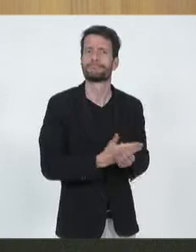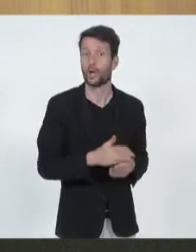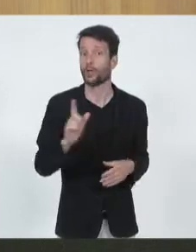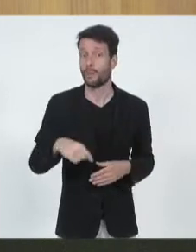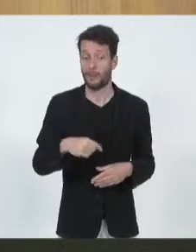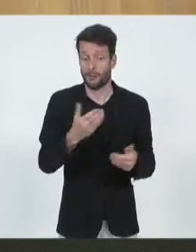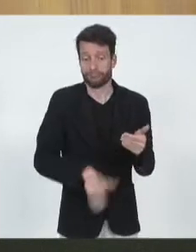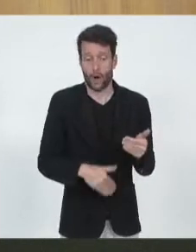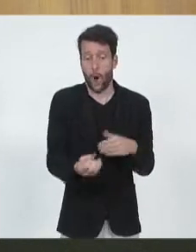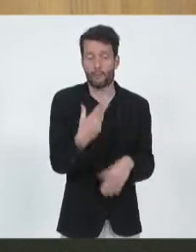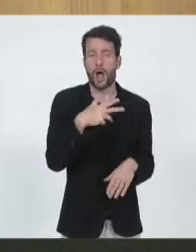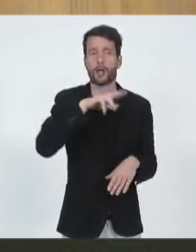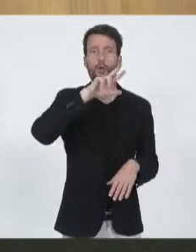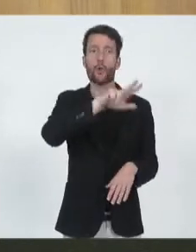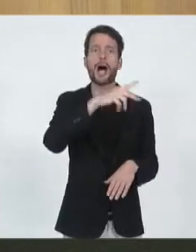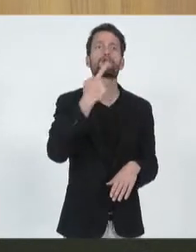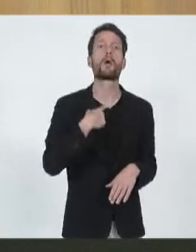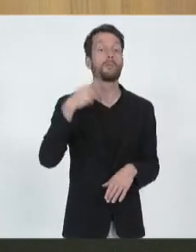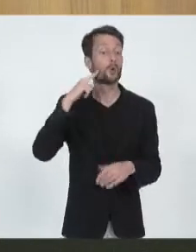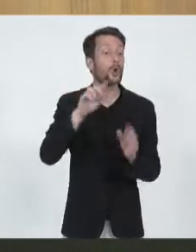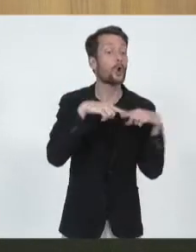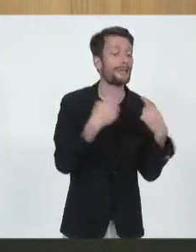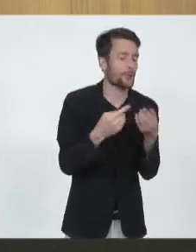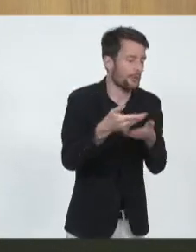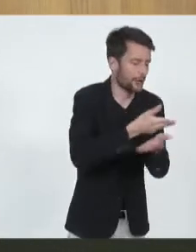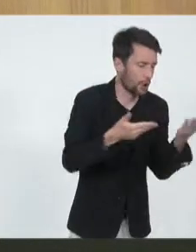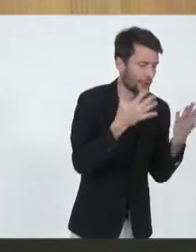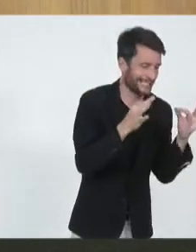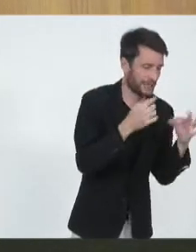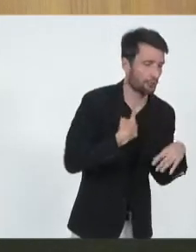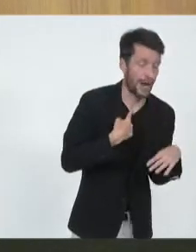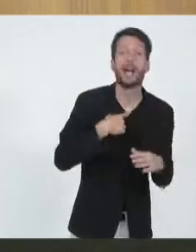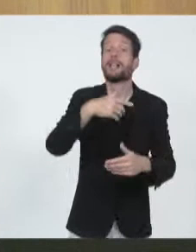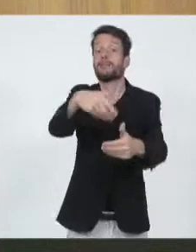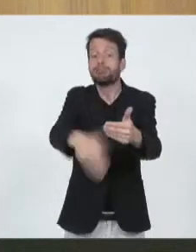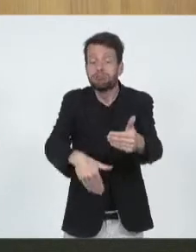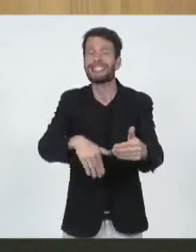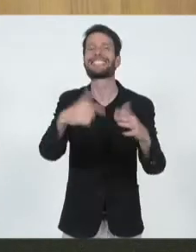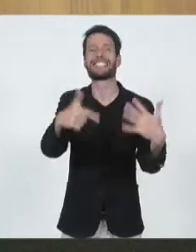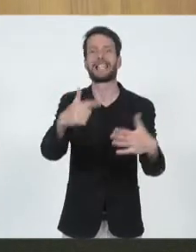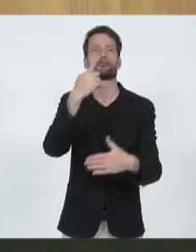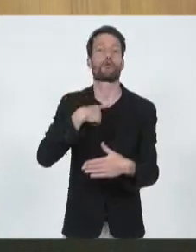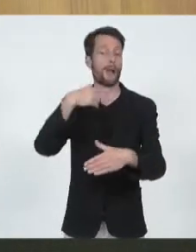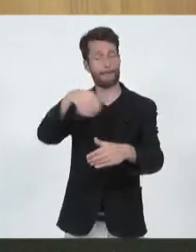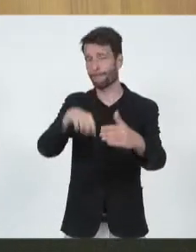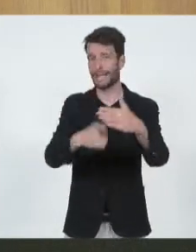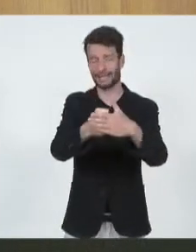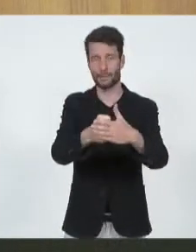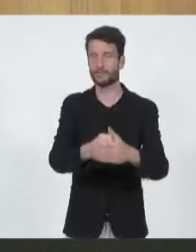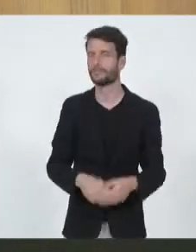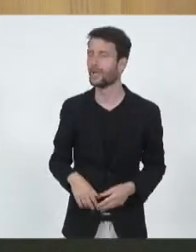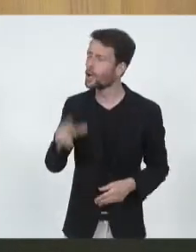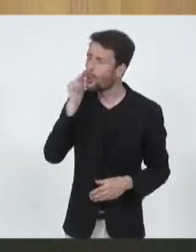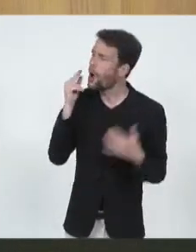juin, pour un passage en commission le 10 juin et un envoi définitif le 17 juin. Vous comprendrez aisément que dans nos circuits de